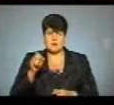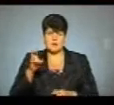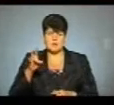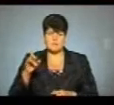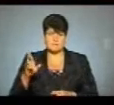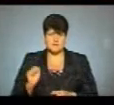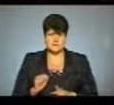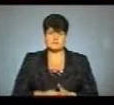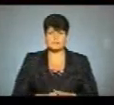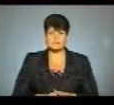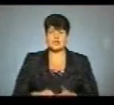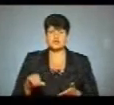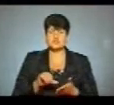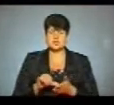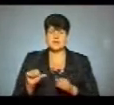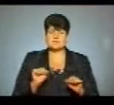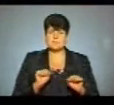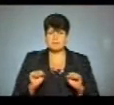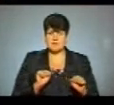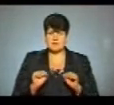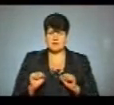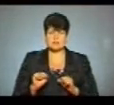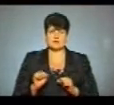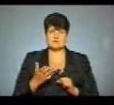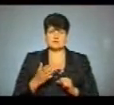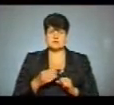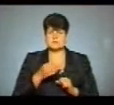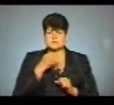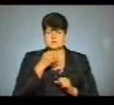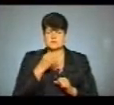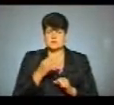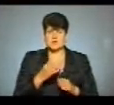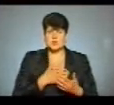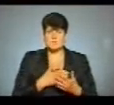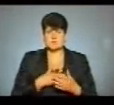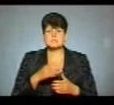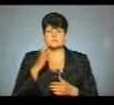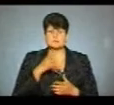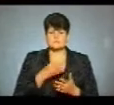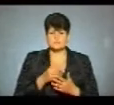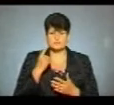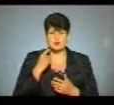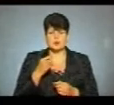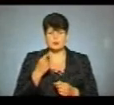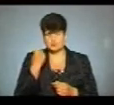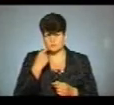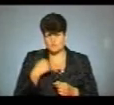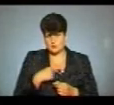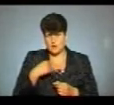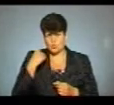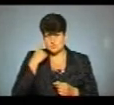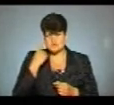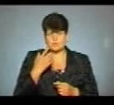Член правління садівничого товариства «Ювілейний» Олена Макогон прокоментувала громадські слухання так. Лічно я оцінюю ці